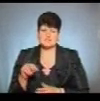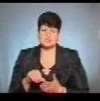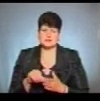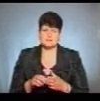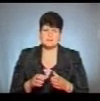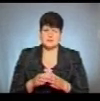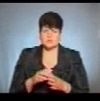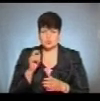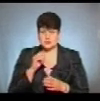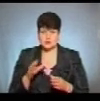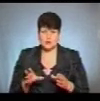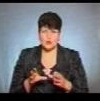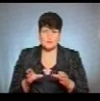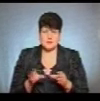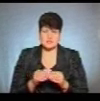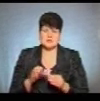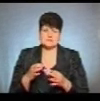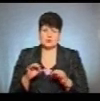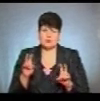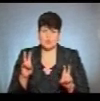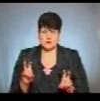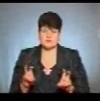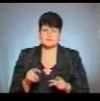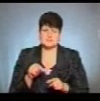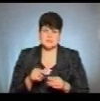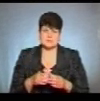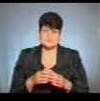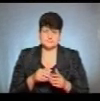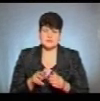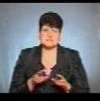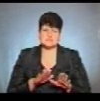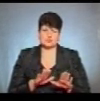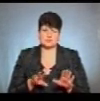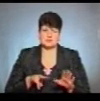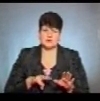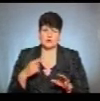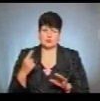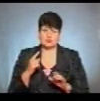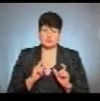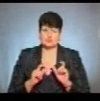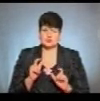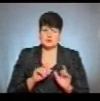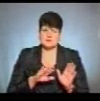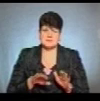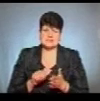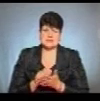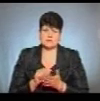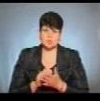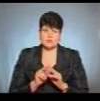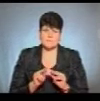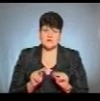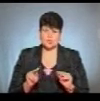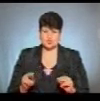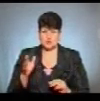партії «Всеукраїнське об'єднання «Свобода», балотується від цієї партії, заступник директора в Тернопільському обласному інституті післядипломної педагогічної